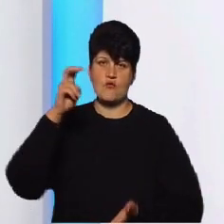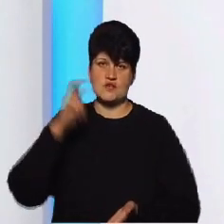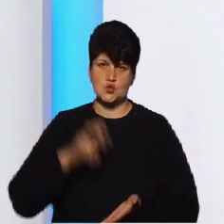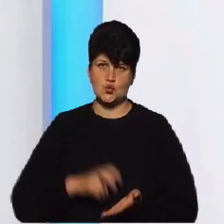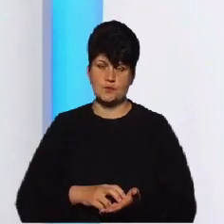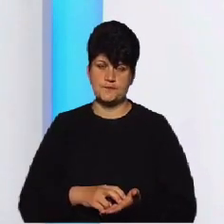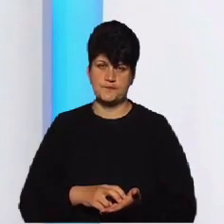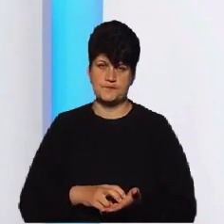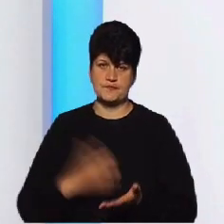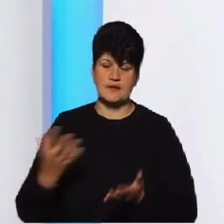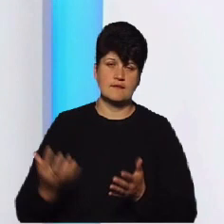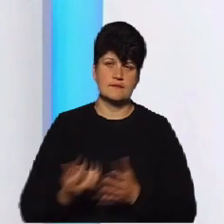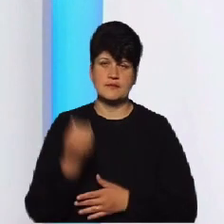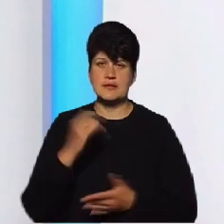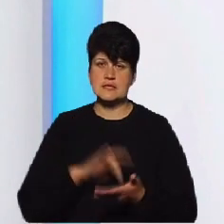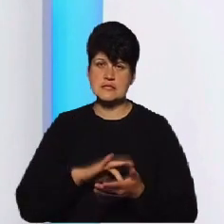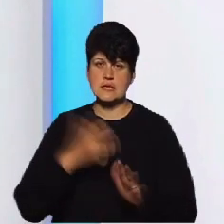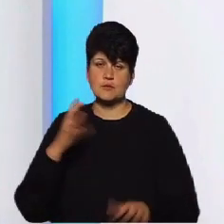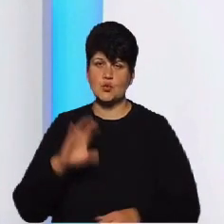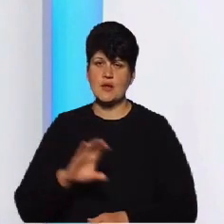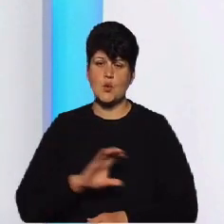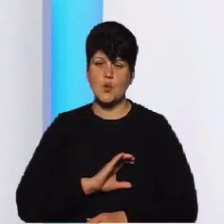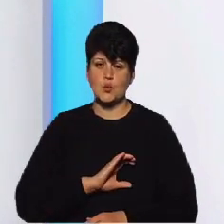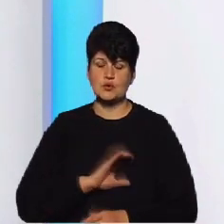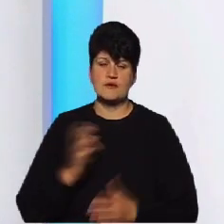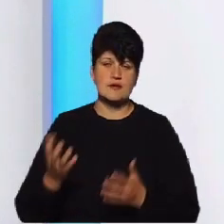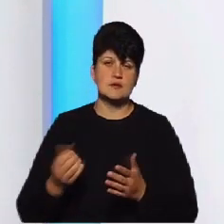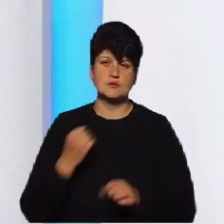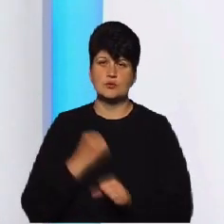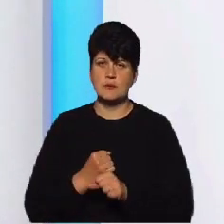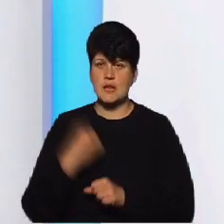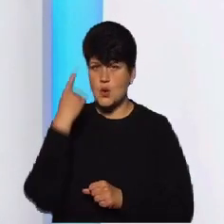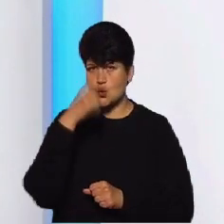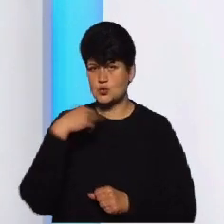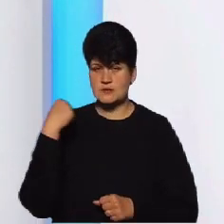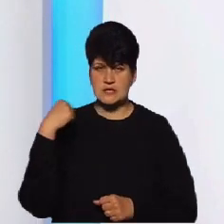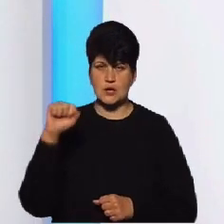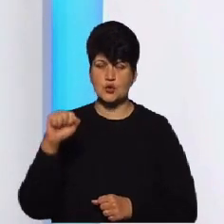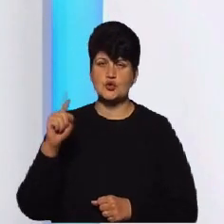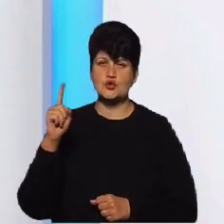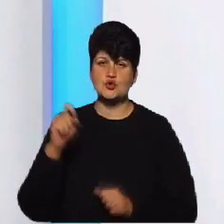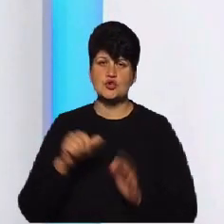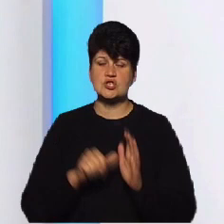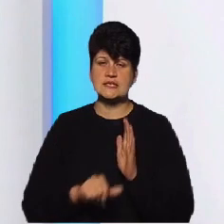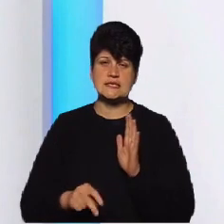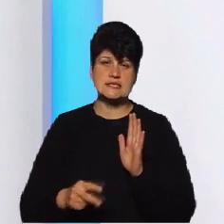виборола срібну нагороду і встановила особистий рекорд – 167